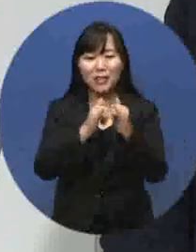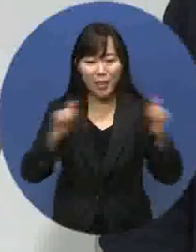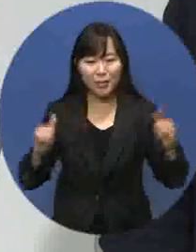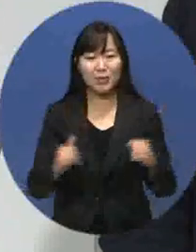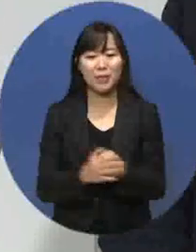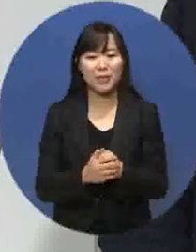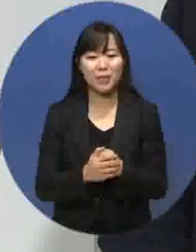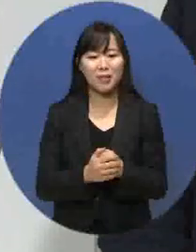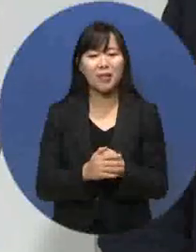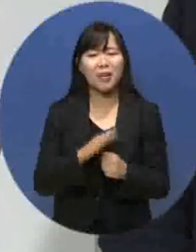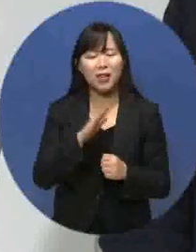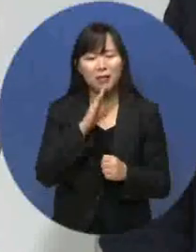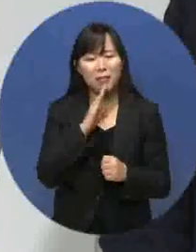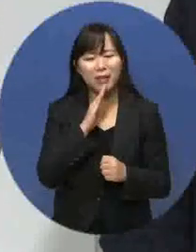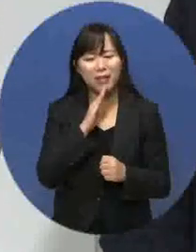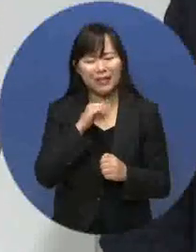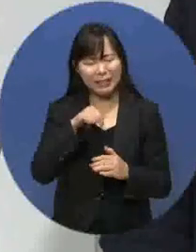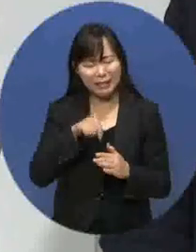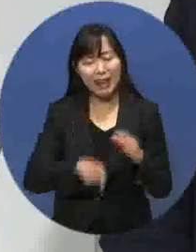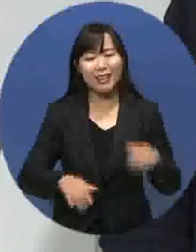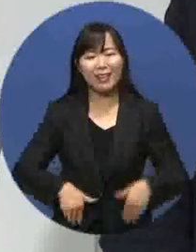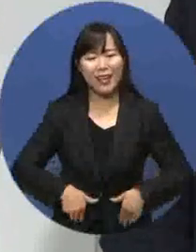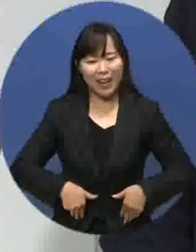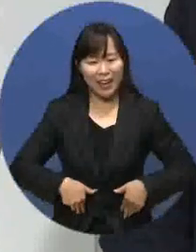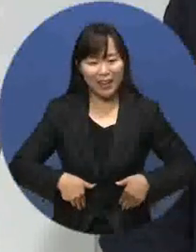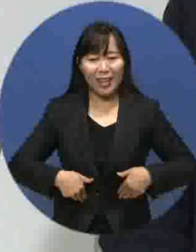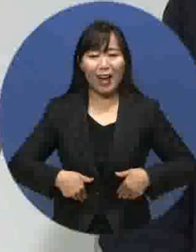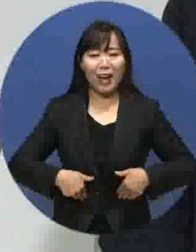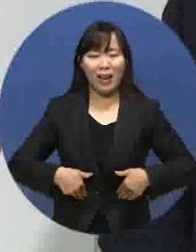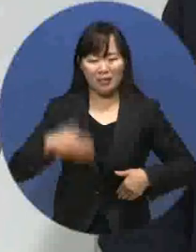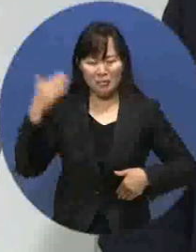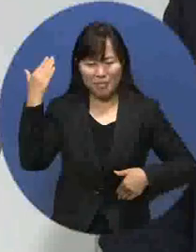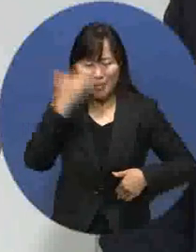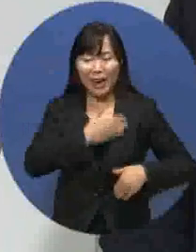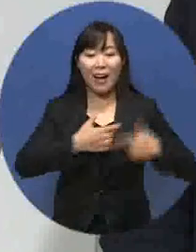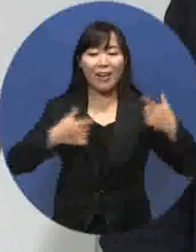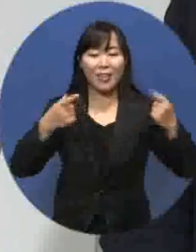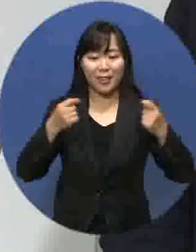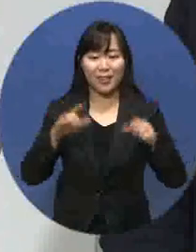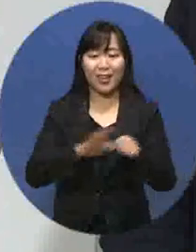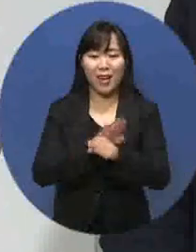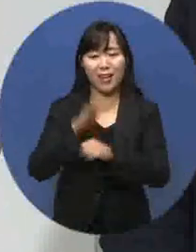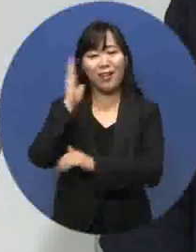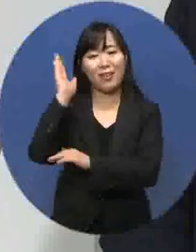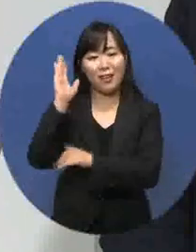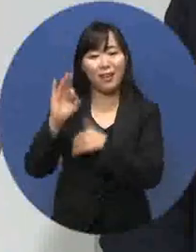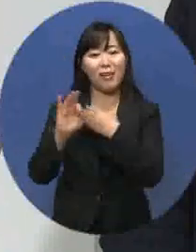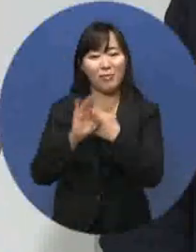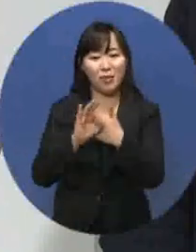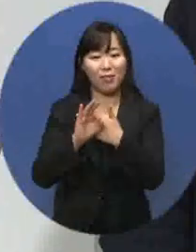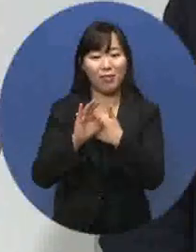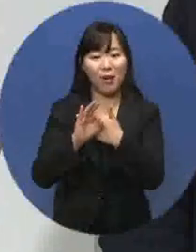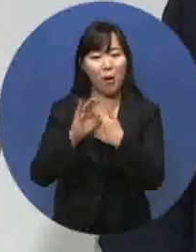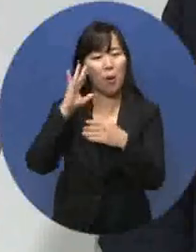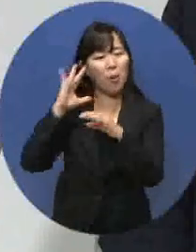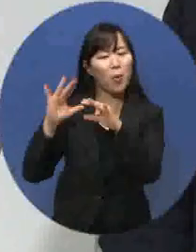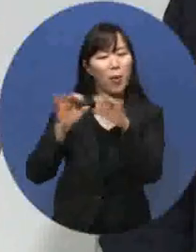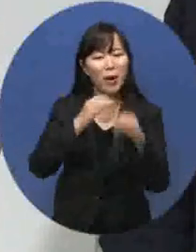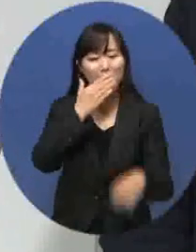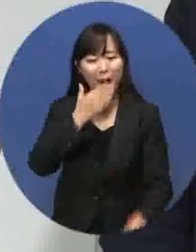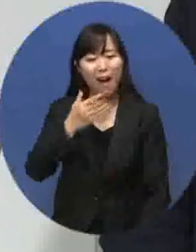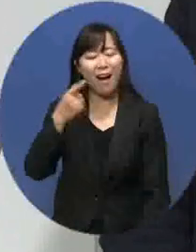이제 정말 진한 따뜻한 순애보 같은 그런 멜로를 하면 또 얼마만큼 이렇게 공감대가